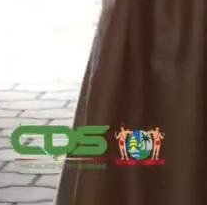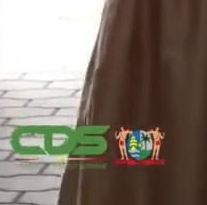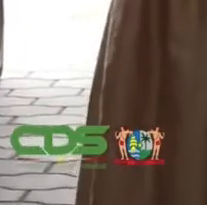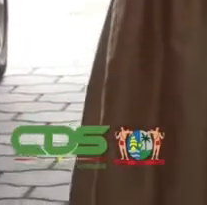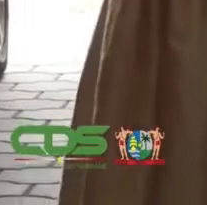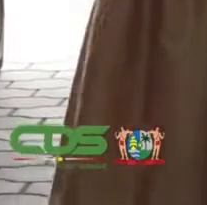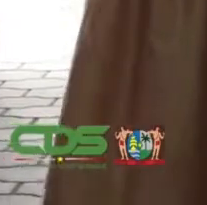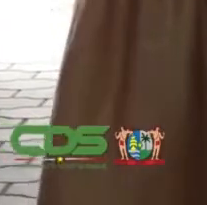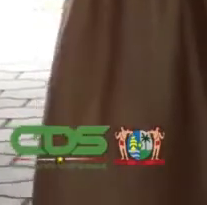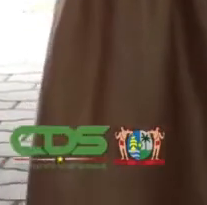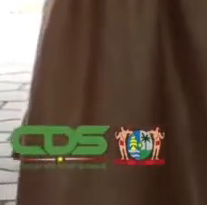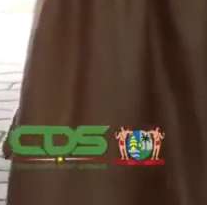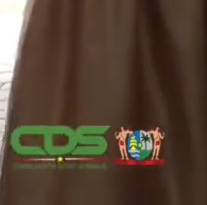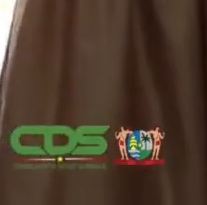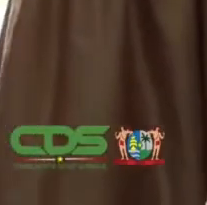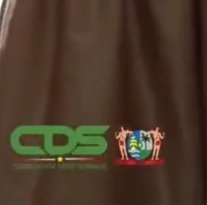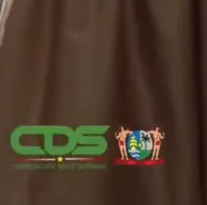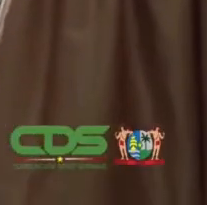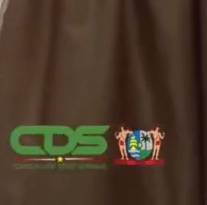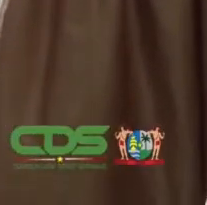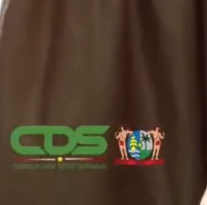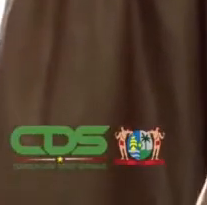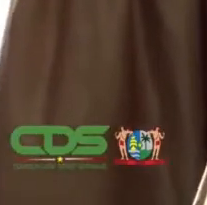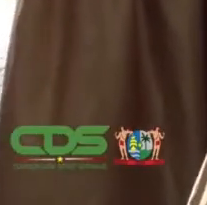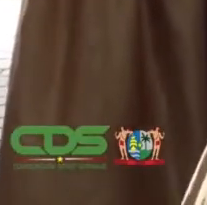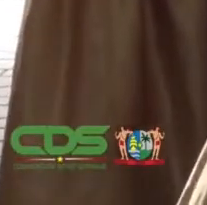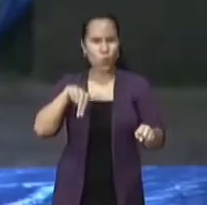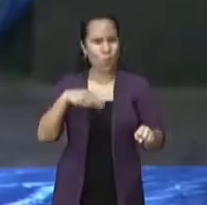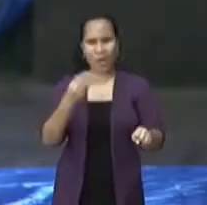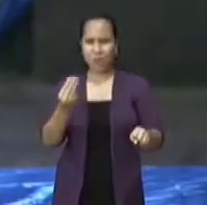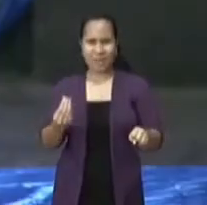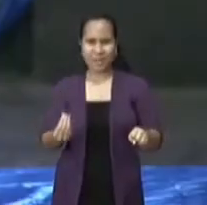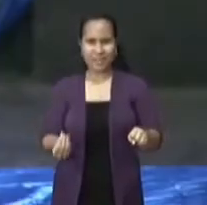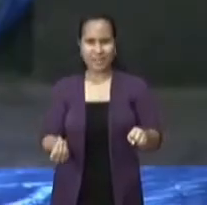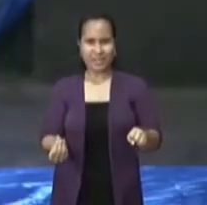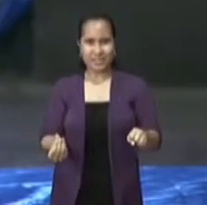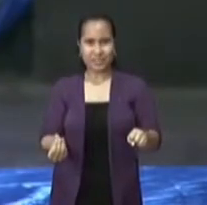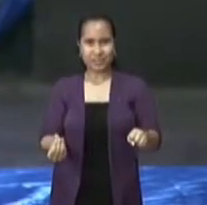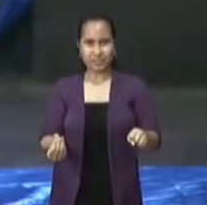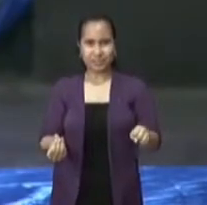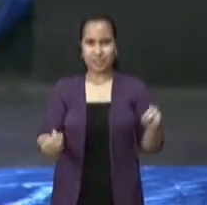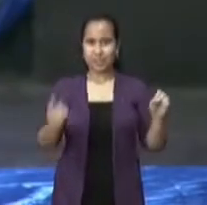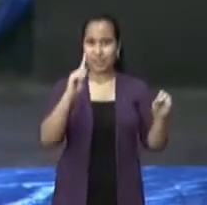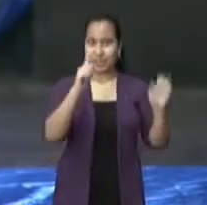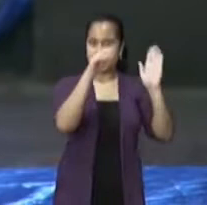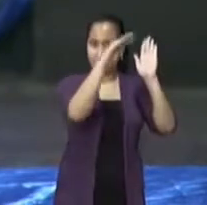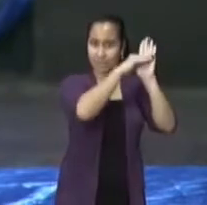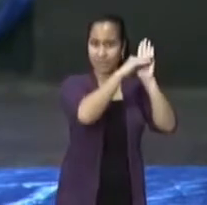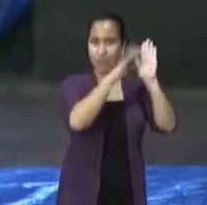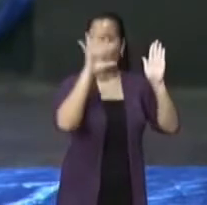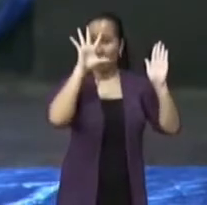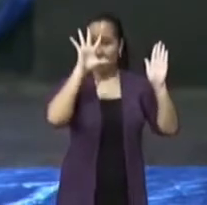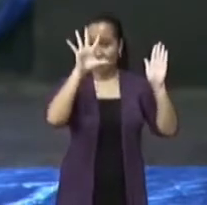Waarom? Omdat we niet willen hebben. Als we nu zeggen, en een van de regels is dat